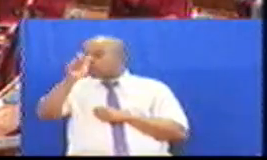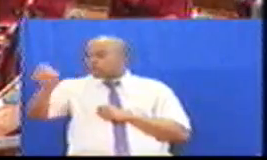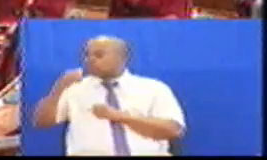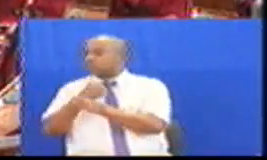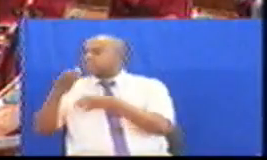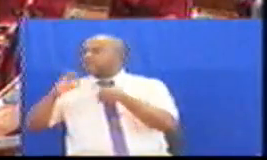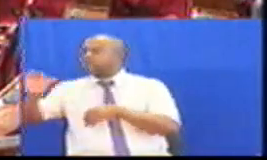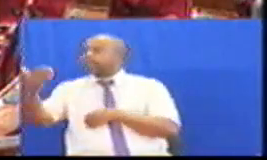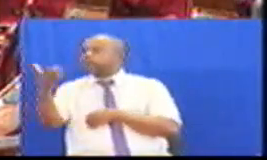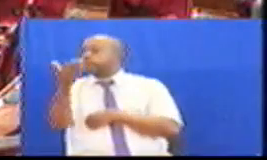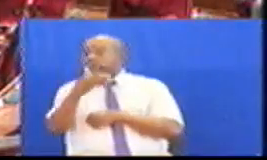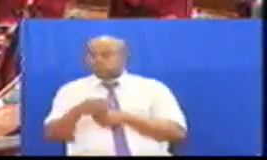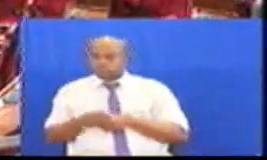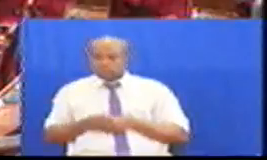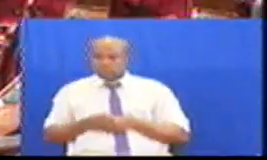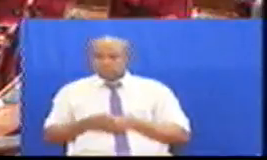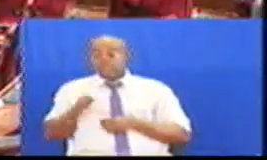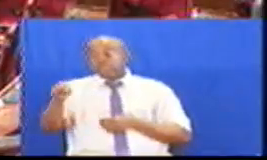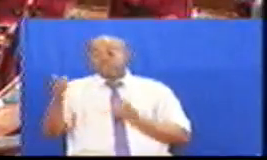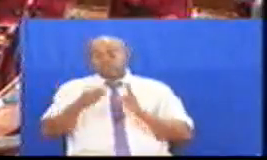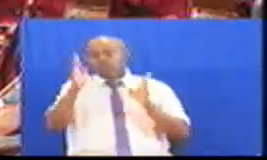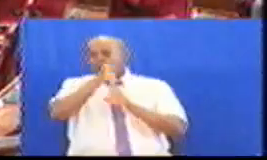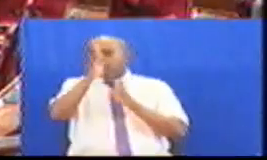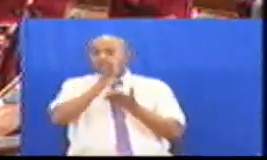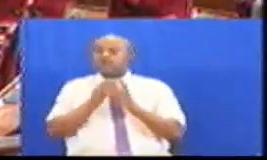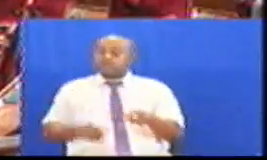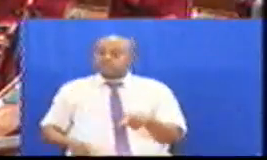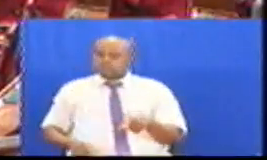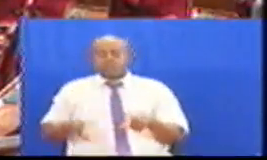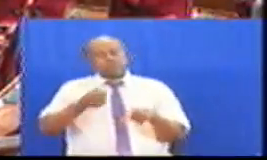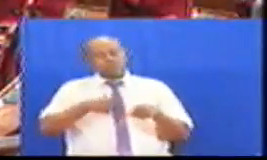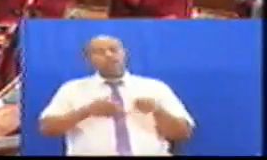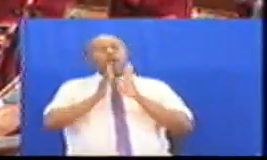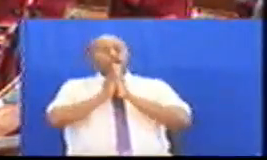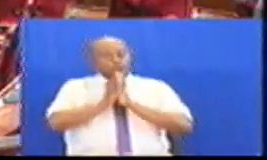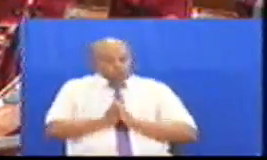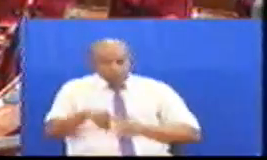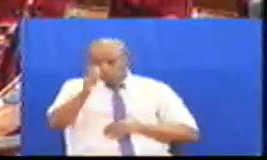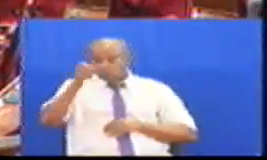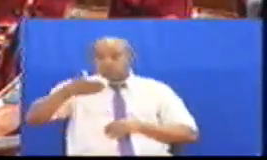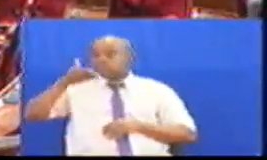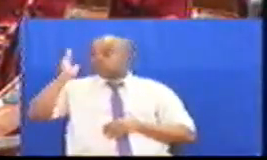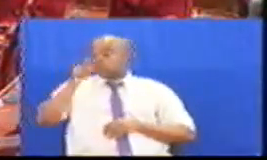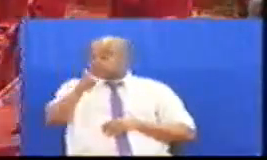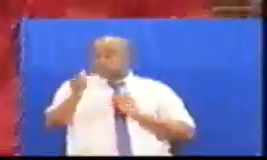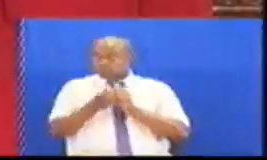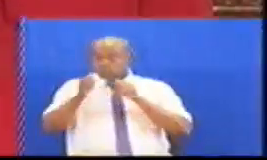Mheshimiwa Speaker, na hii ndo hali halisi. Na mimi ndo maana naomba wenzangu wa serikali